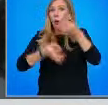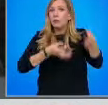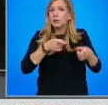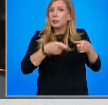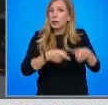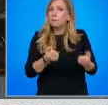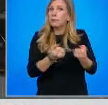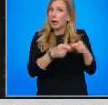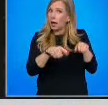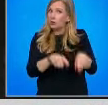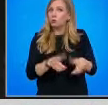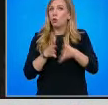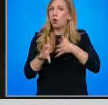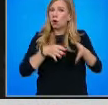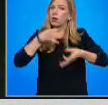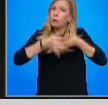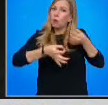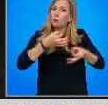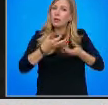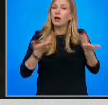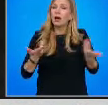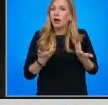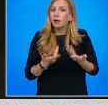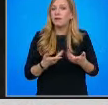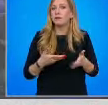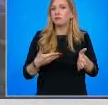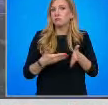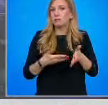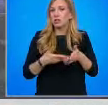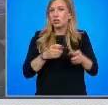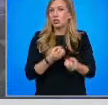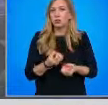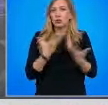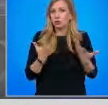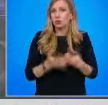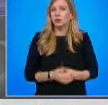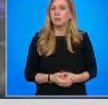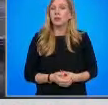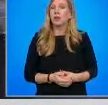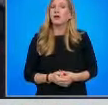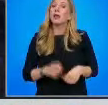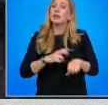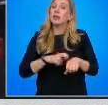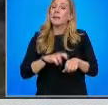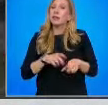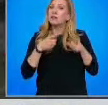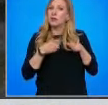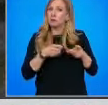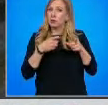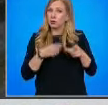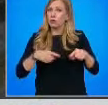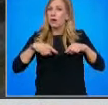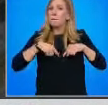място, които са се събрали, какъв е характера на този инцидент. Демерджиев критикува и действията на прокуратурата в случая